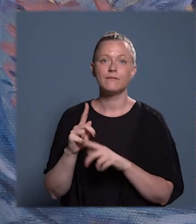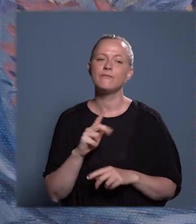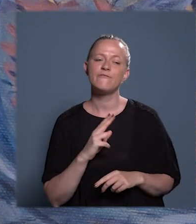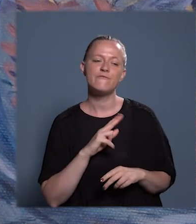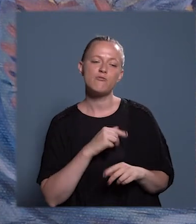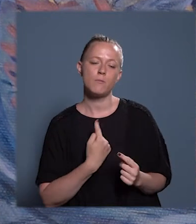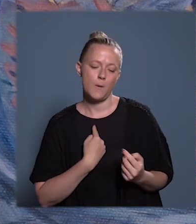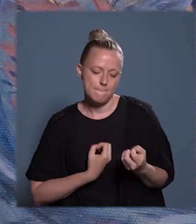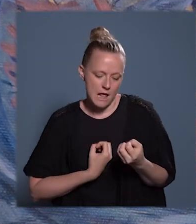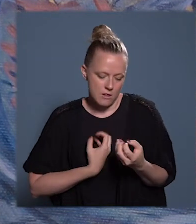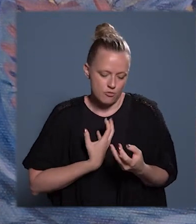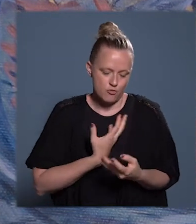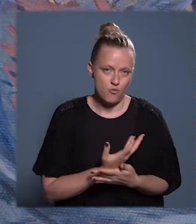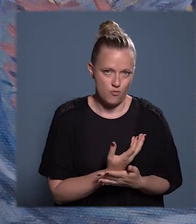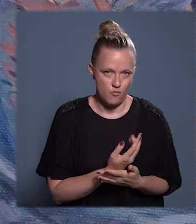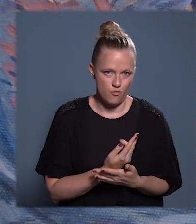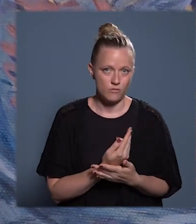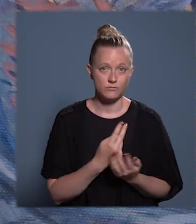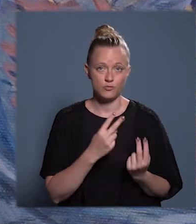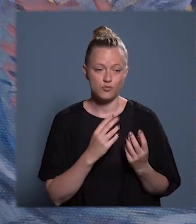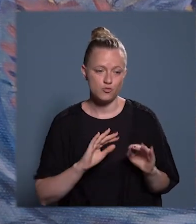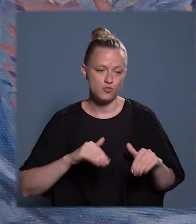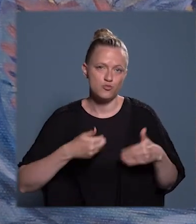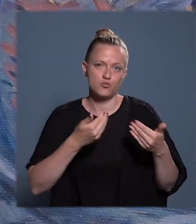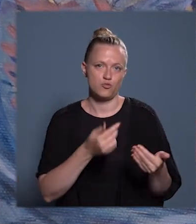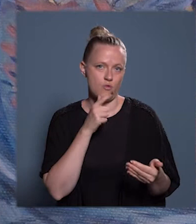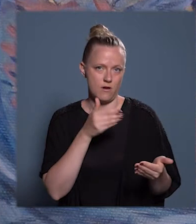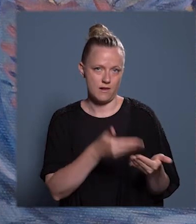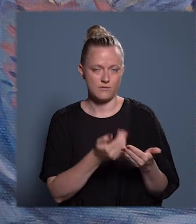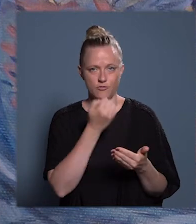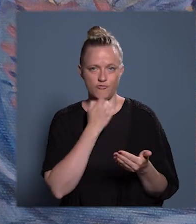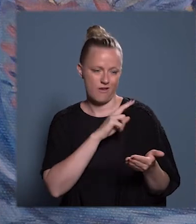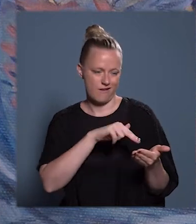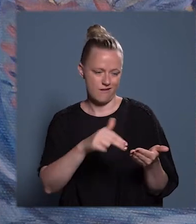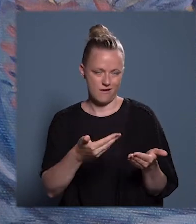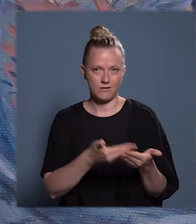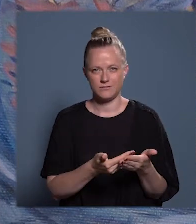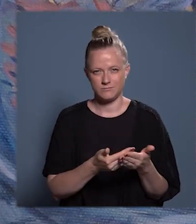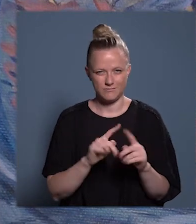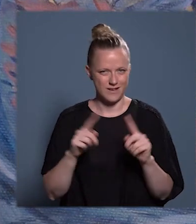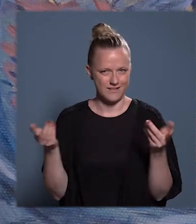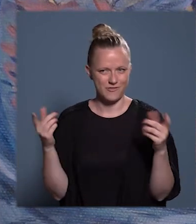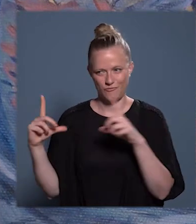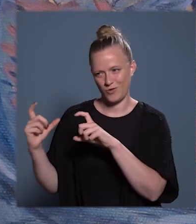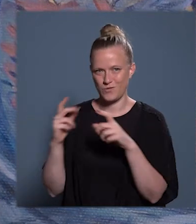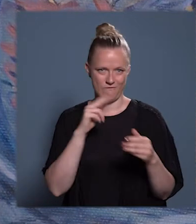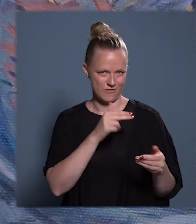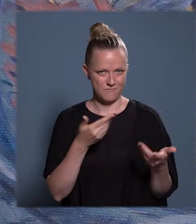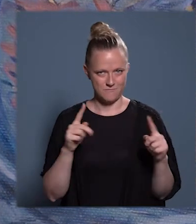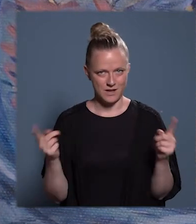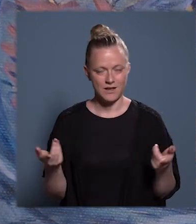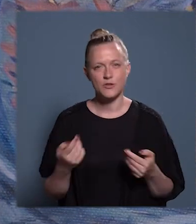belső impulzus, amit ugye külsővé változtat a saját kezével. Szokta az ember időnként megnézni a saját munkáit, hogy